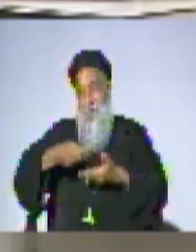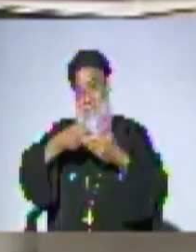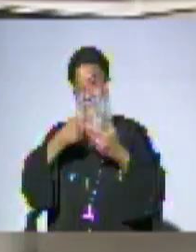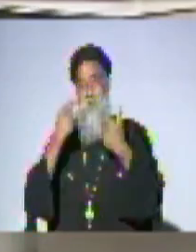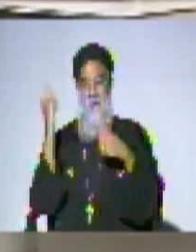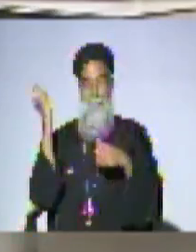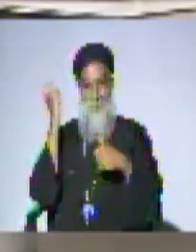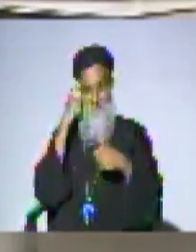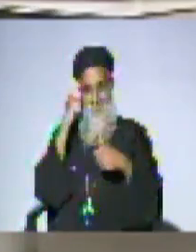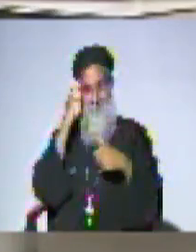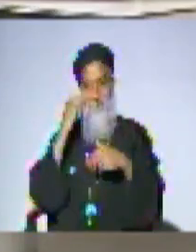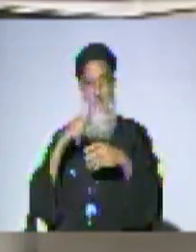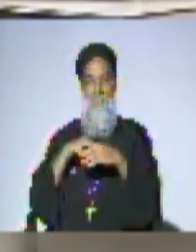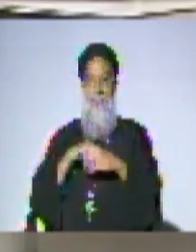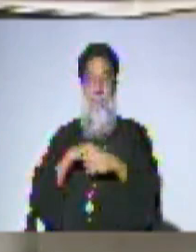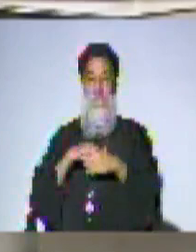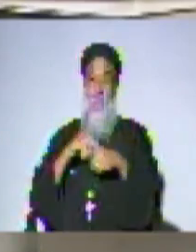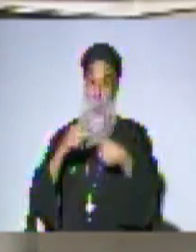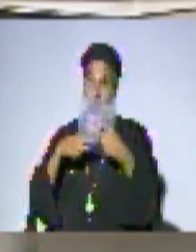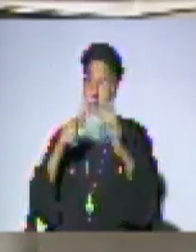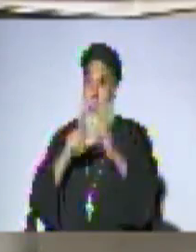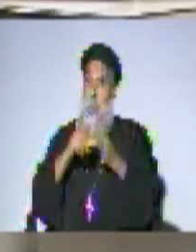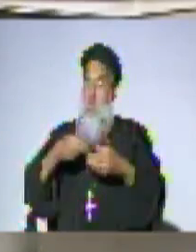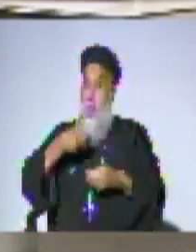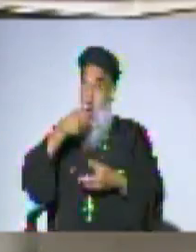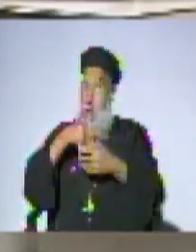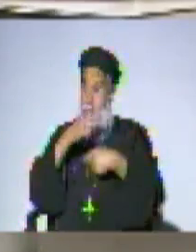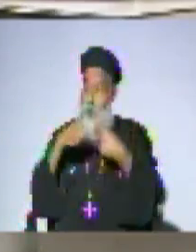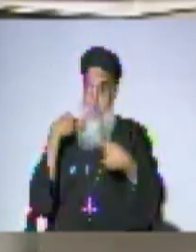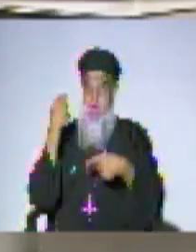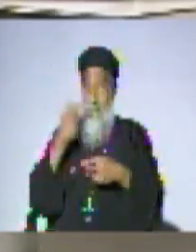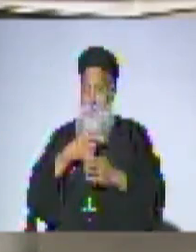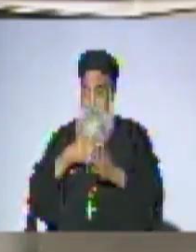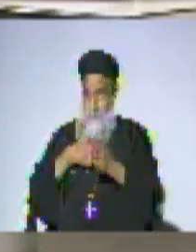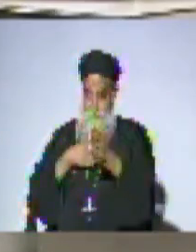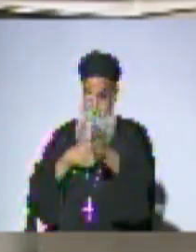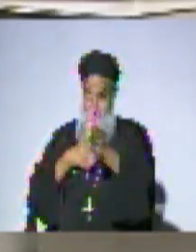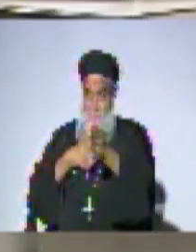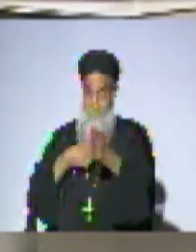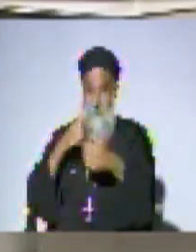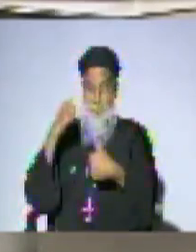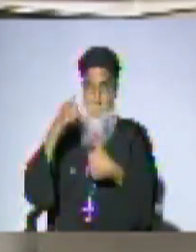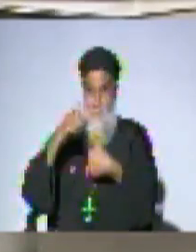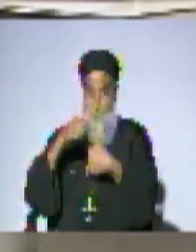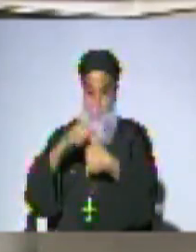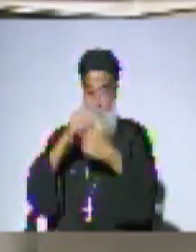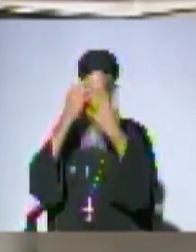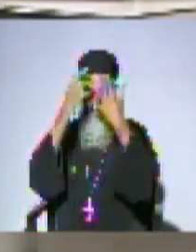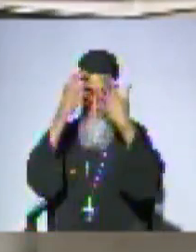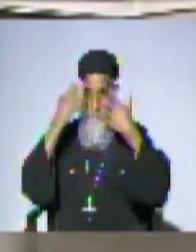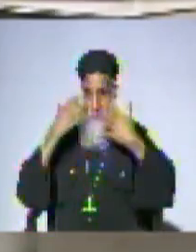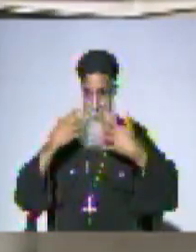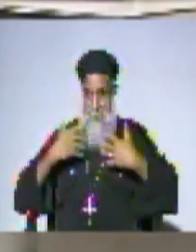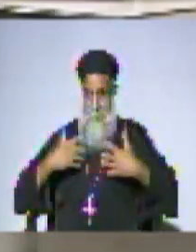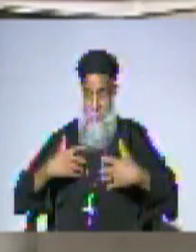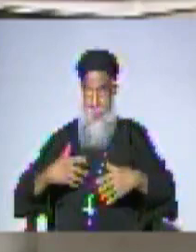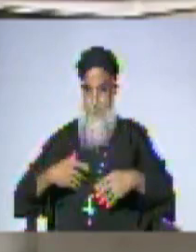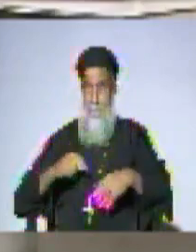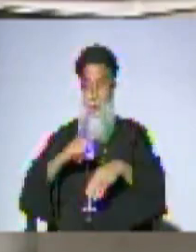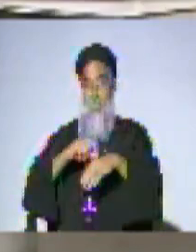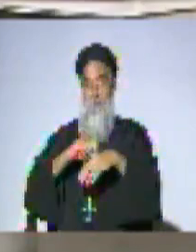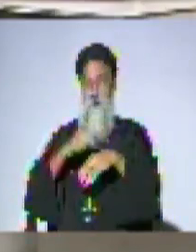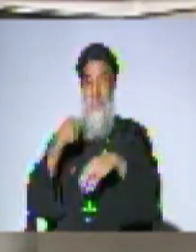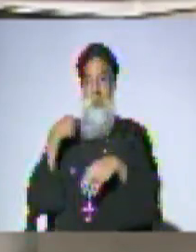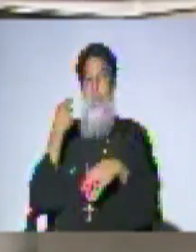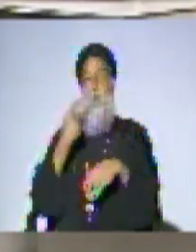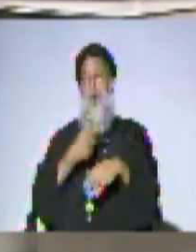نؤهل للتناول بدرجة معينة من القداسة يتكمل بقى التناول القداسة،